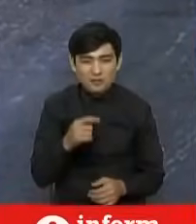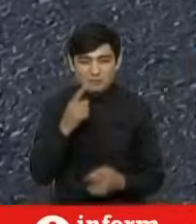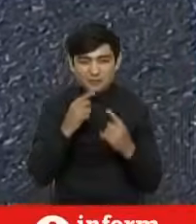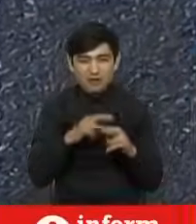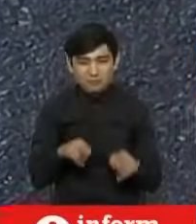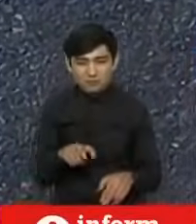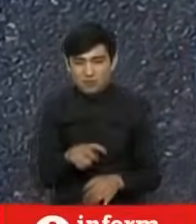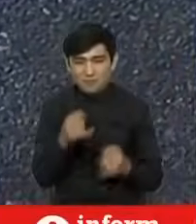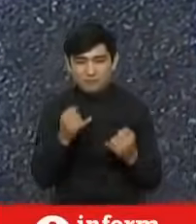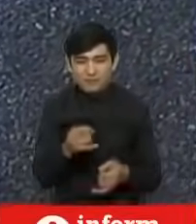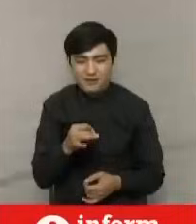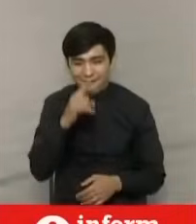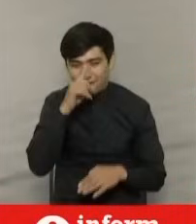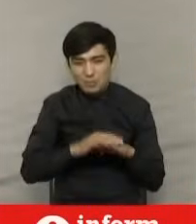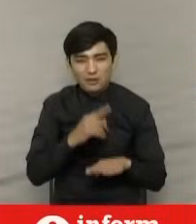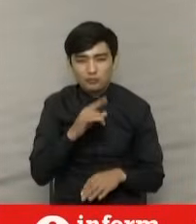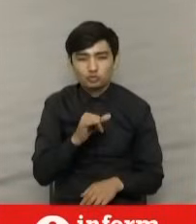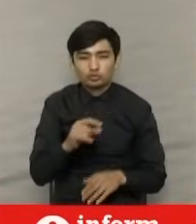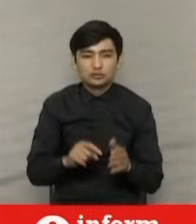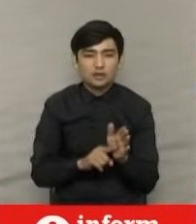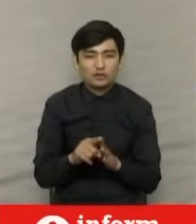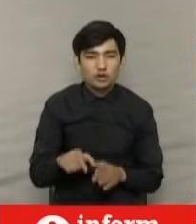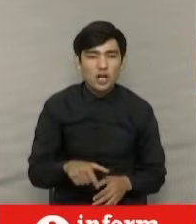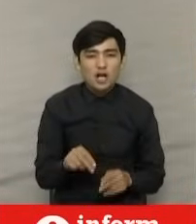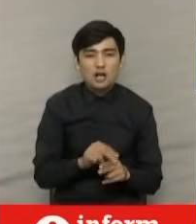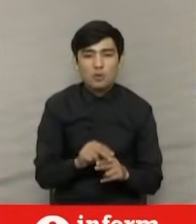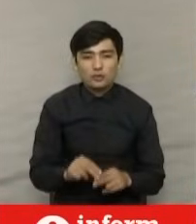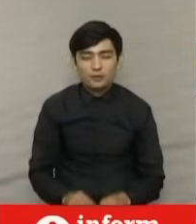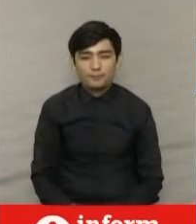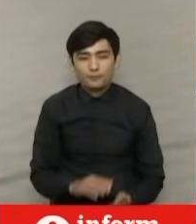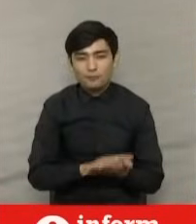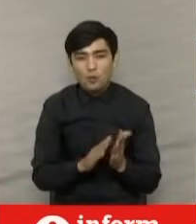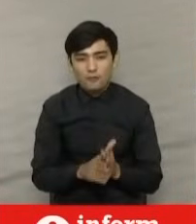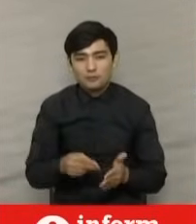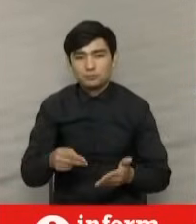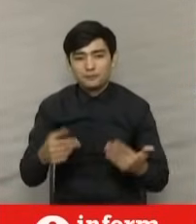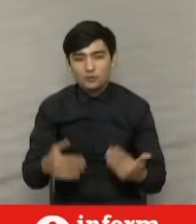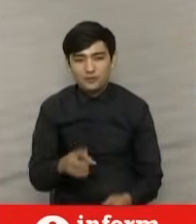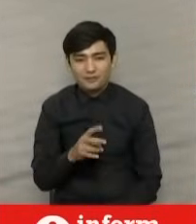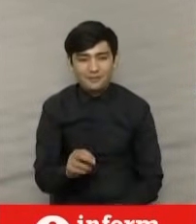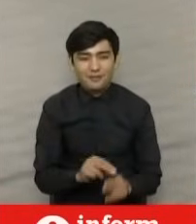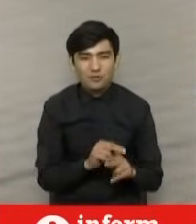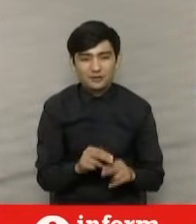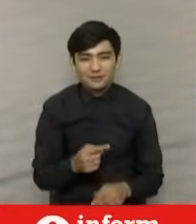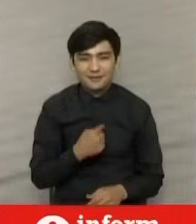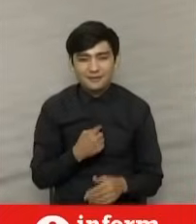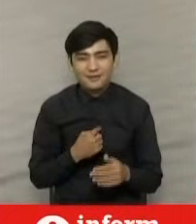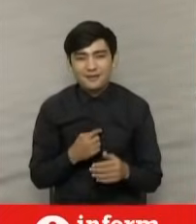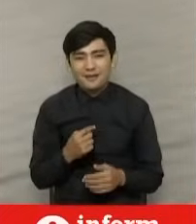акимате, говорят, уже начат ремонт. Составлен договор на текущий ремонт, то есть ямочный